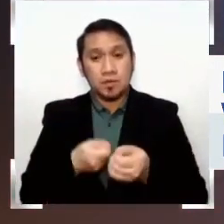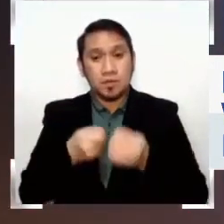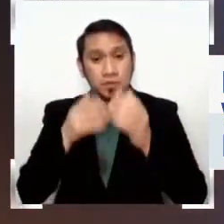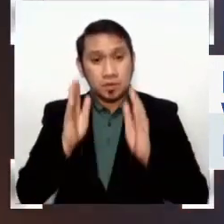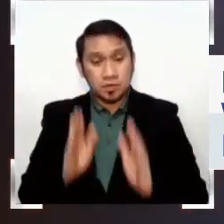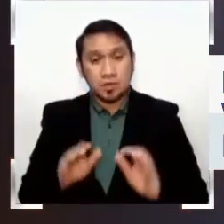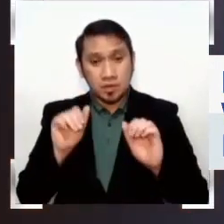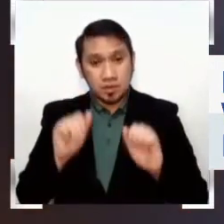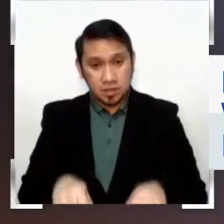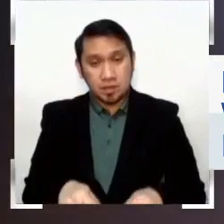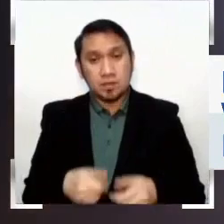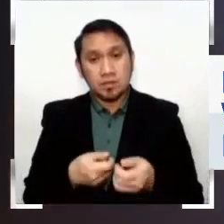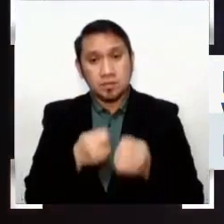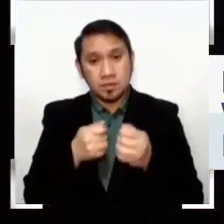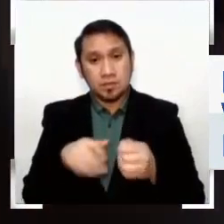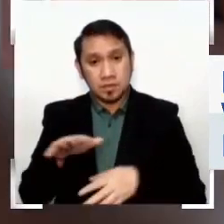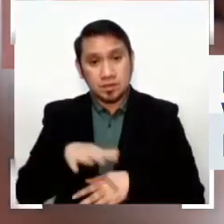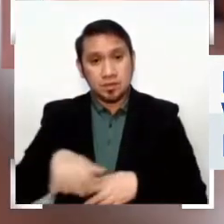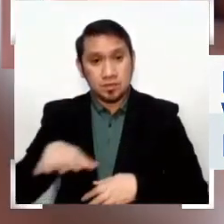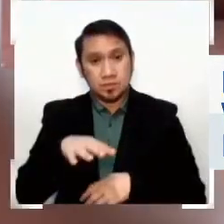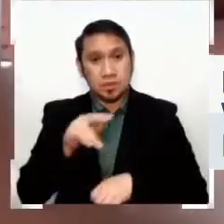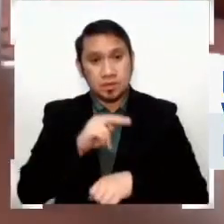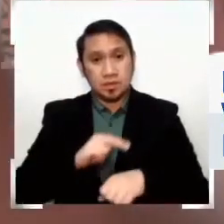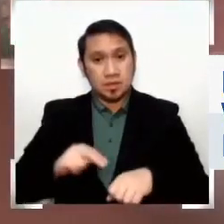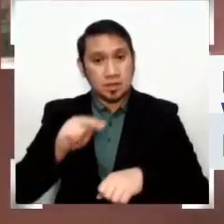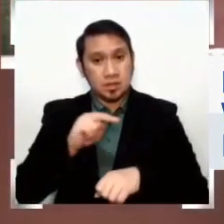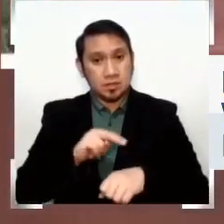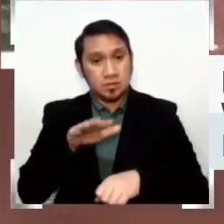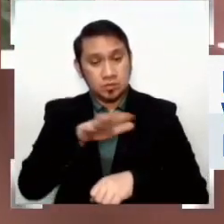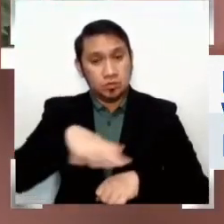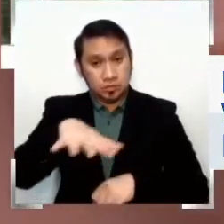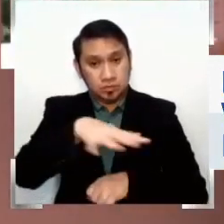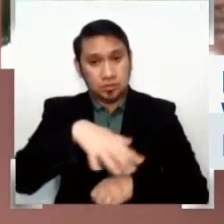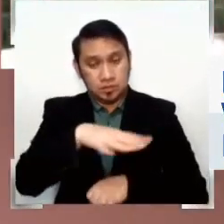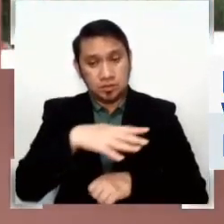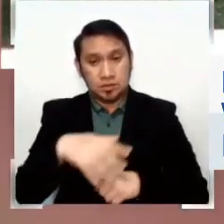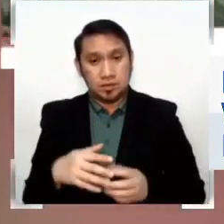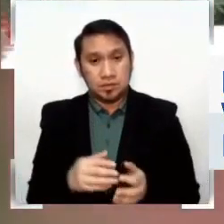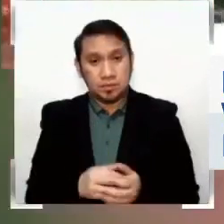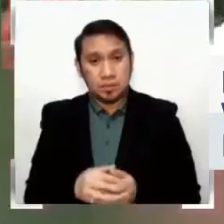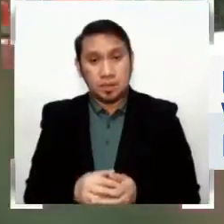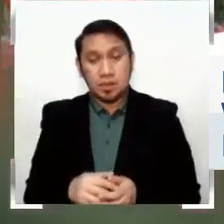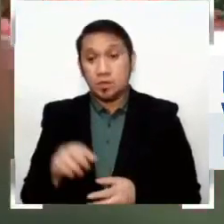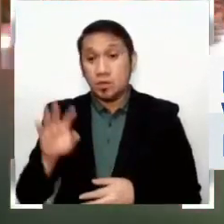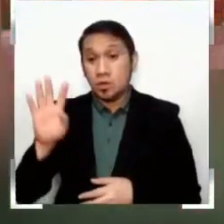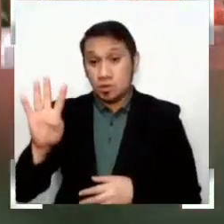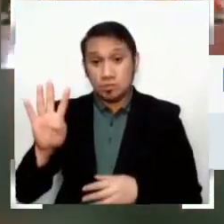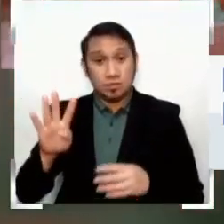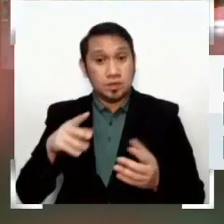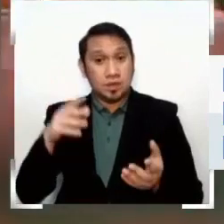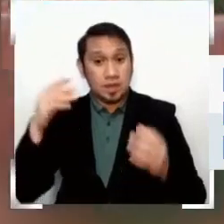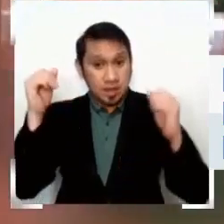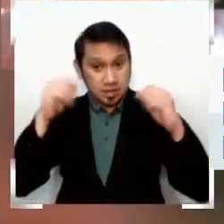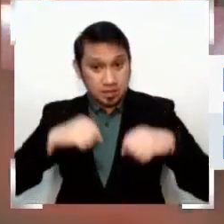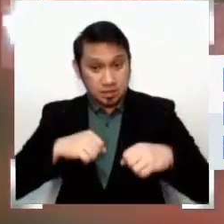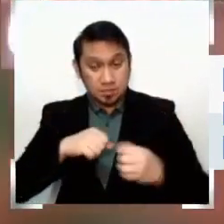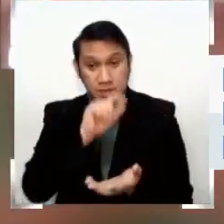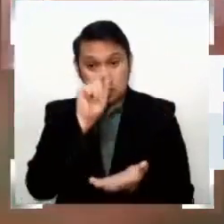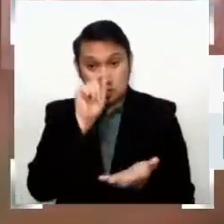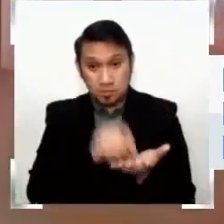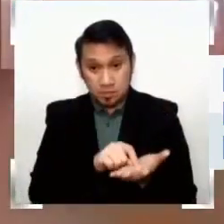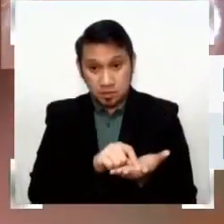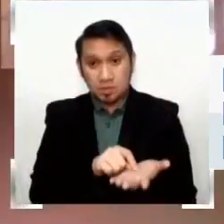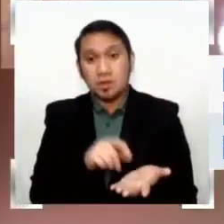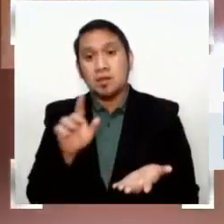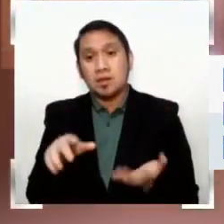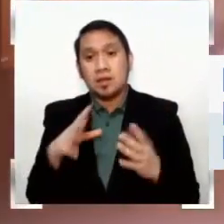again in their natural fishing grounds. Sa 14 na bilateral agreement na pinirmahan ng dalawang bansa, kasama rito ang